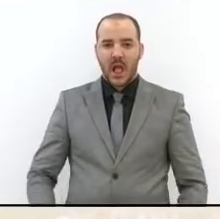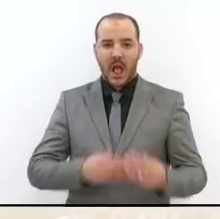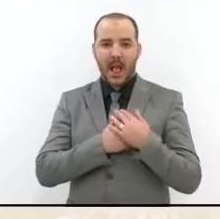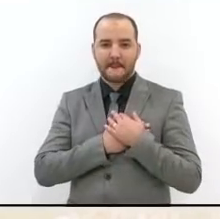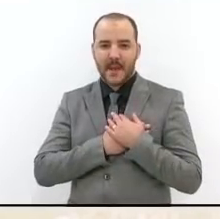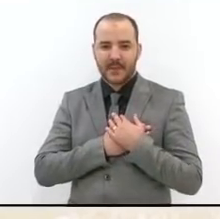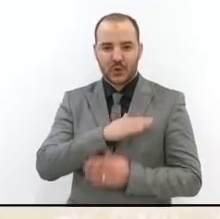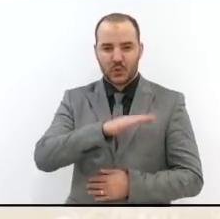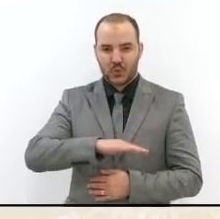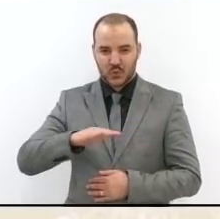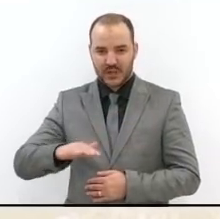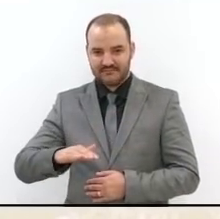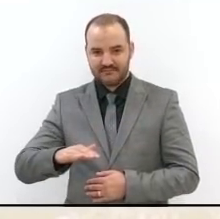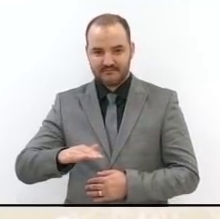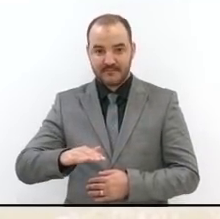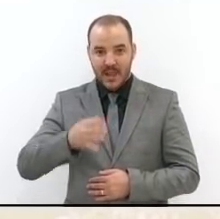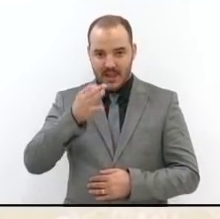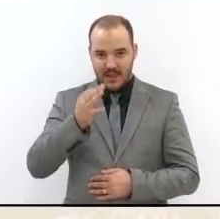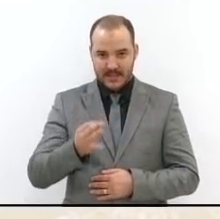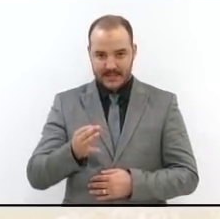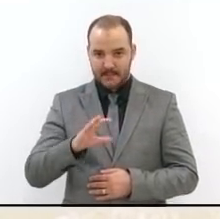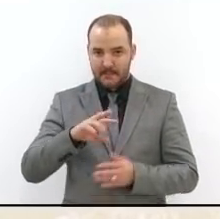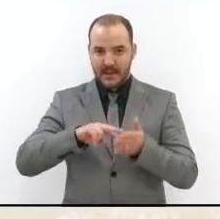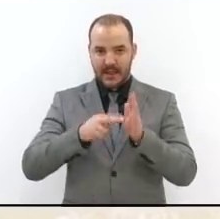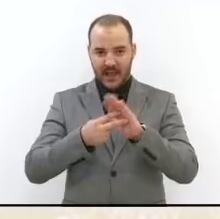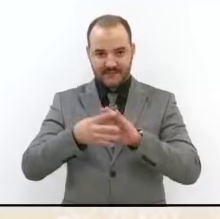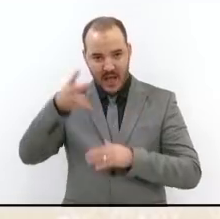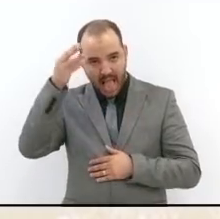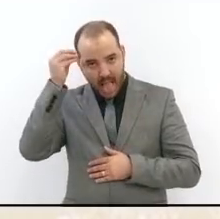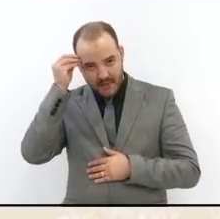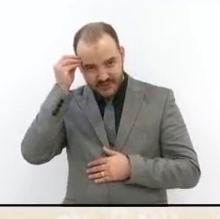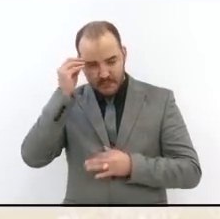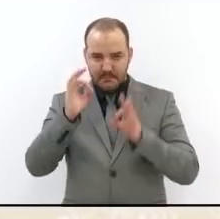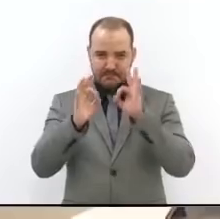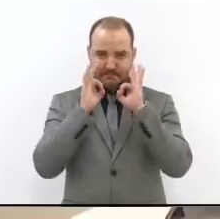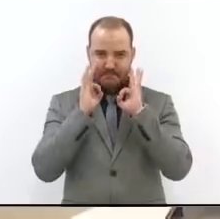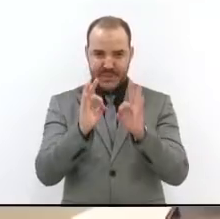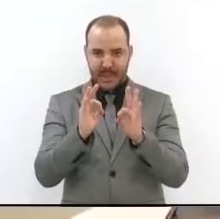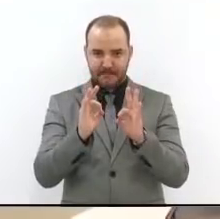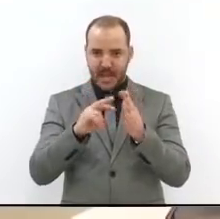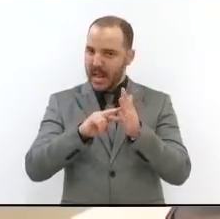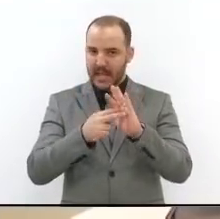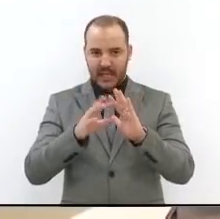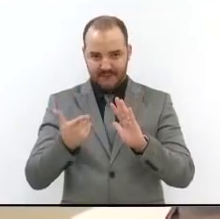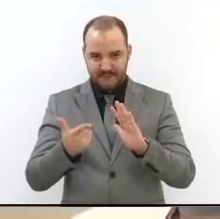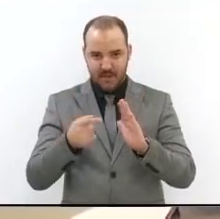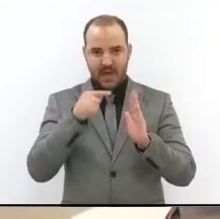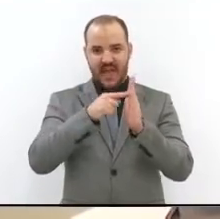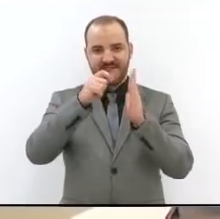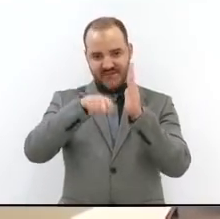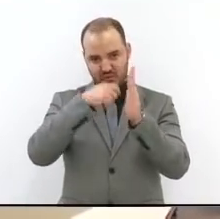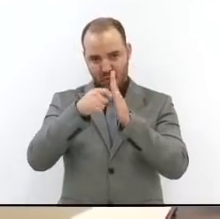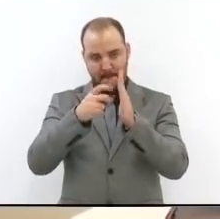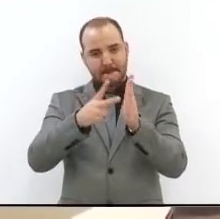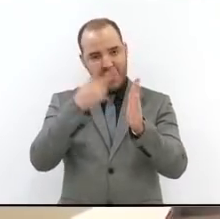أبنائي، لحفظ السورة حفظاً جيداً، تستطيعون إعادة تشغيل الفيديو